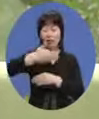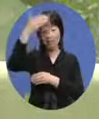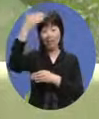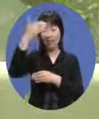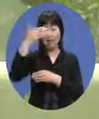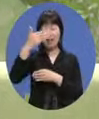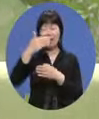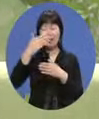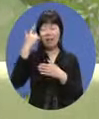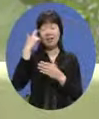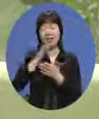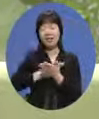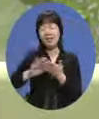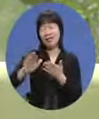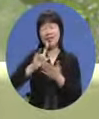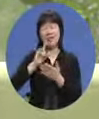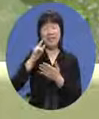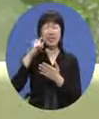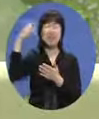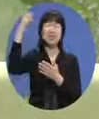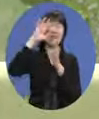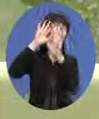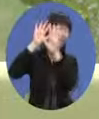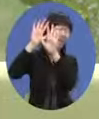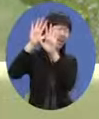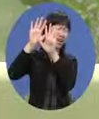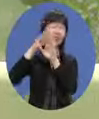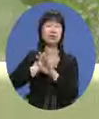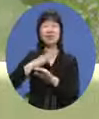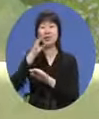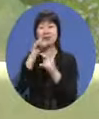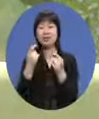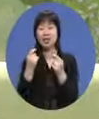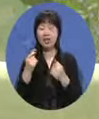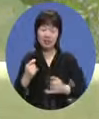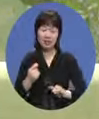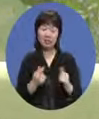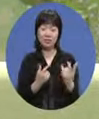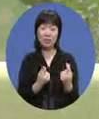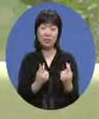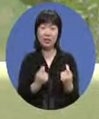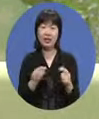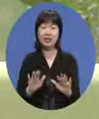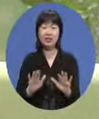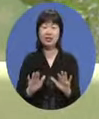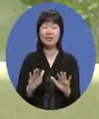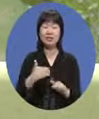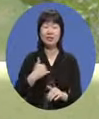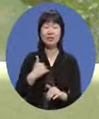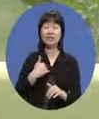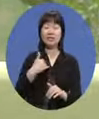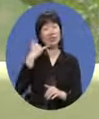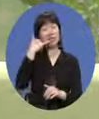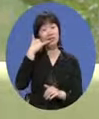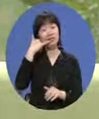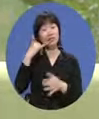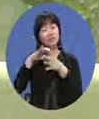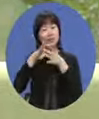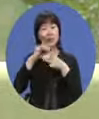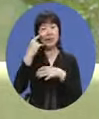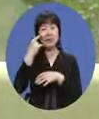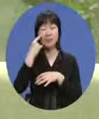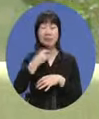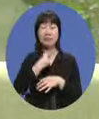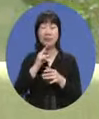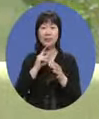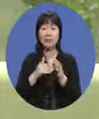아, 개운하다라고 안 하잖아요. 아, 눈부셔하고 기분 나쁜 것처럼 애들도 충분히 그럴 수 있다는 그렇지. 생각이 드는데요. 자, 이번에는 저희가 전화 연결을 한번